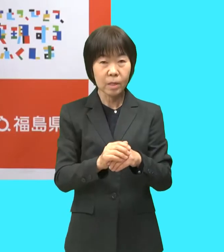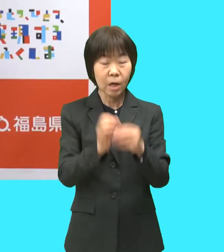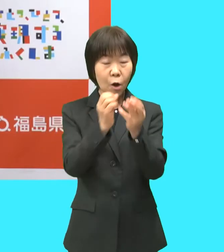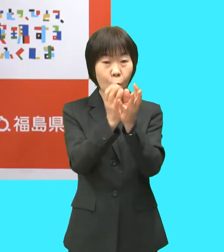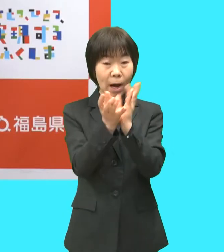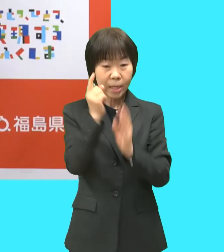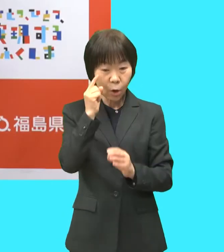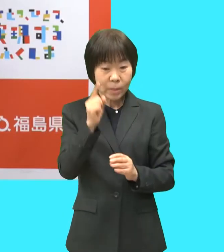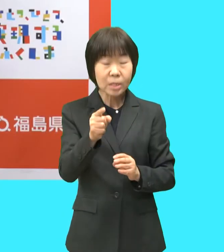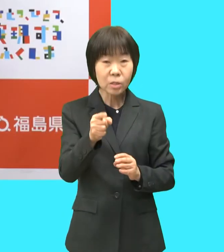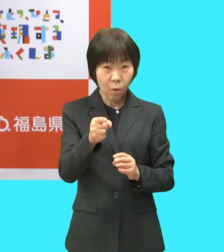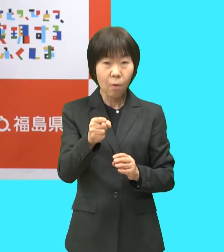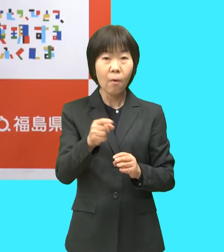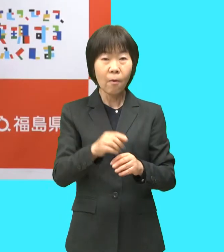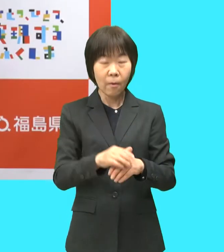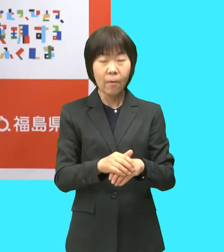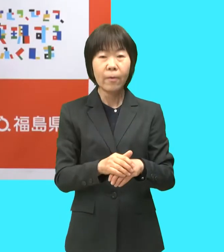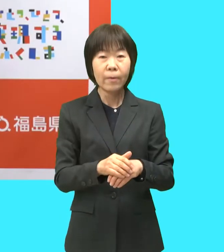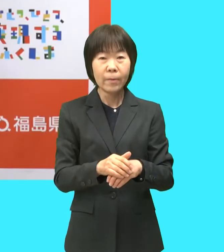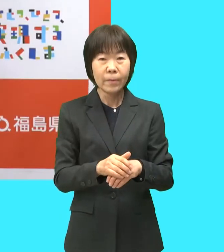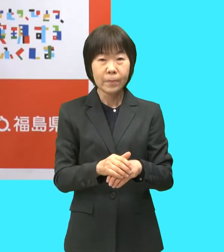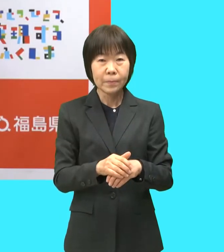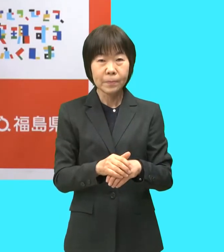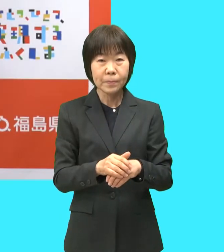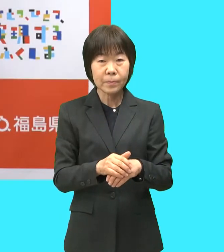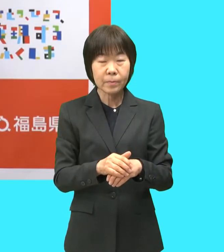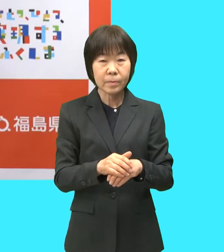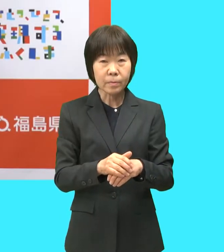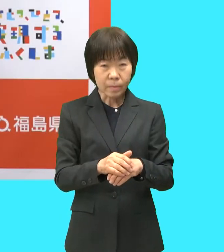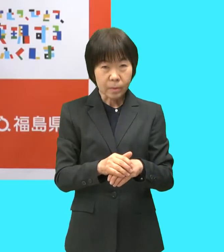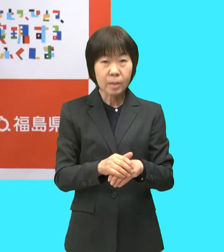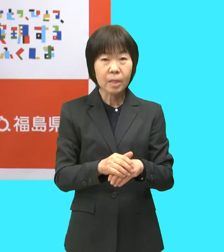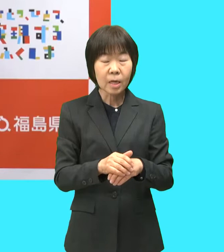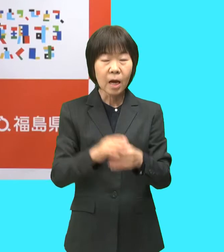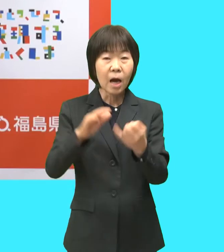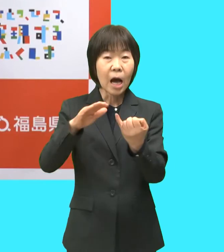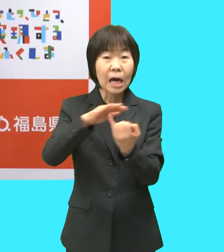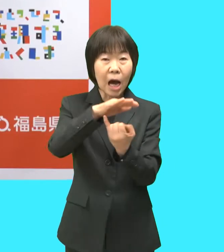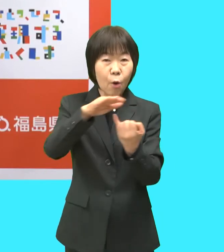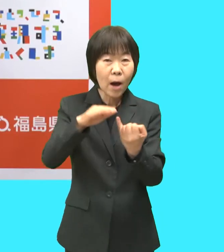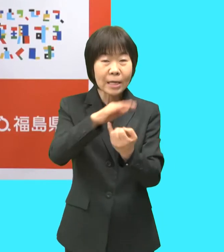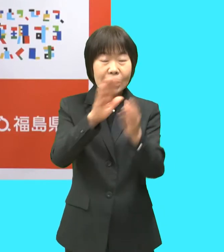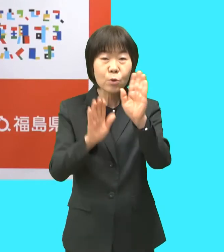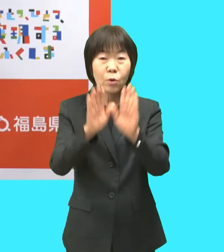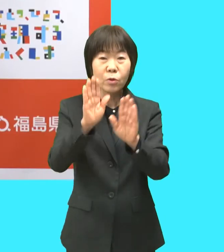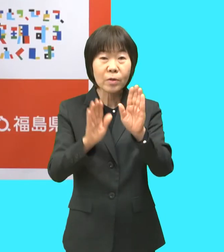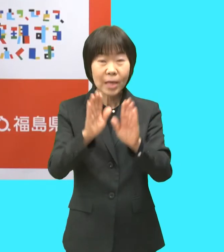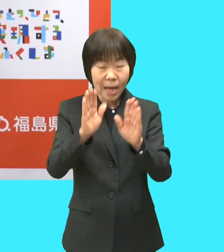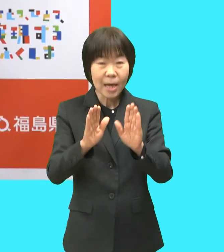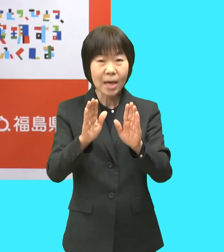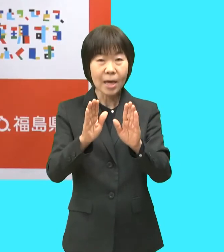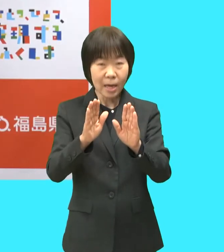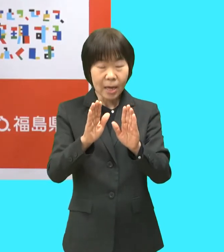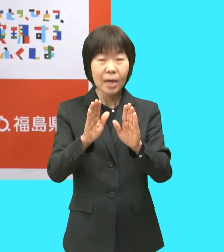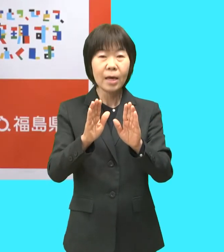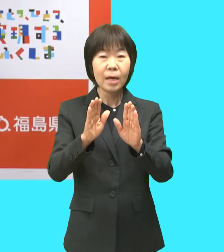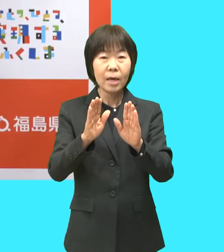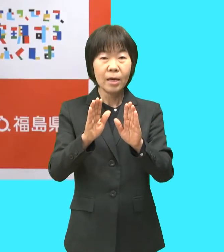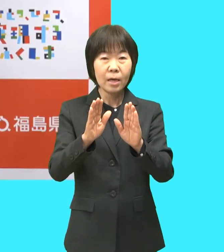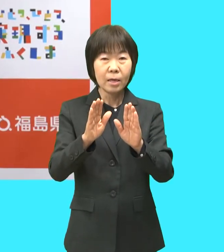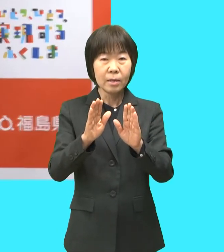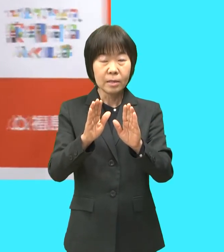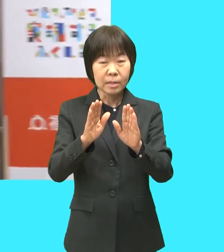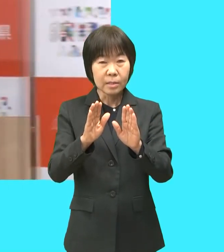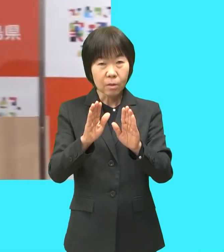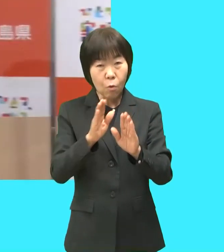ていただきますと、ハニカミ出るかな、非常にですね、可愛い表情で、すごくこう本